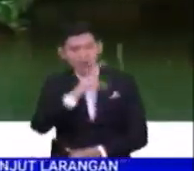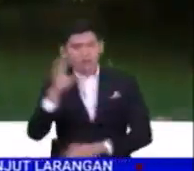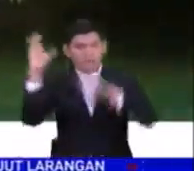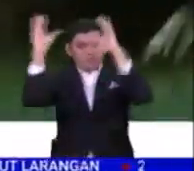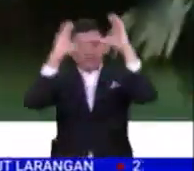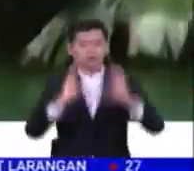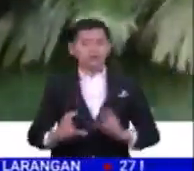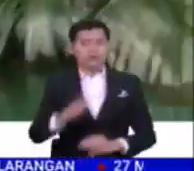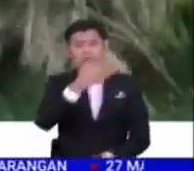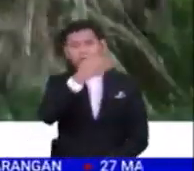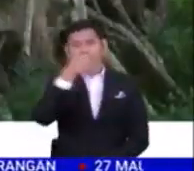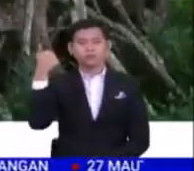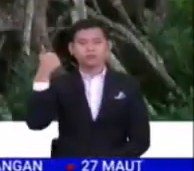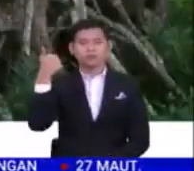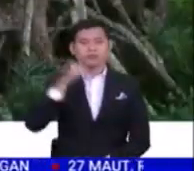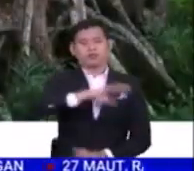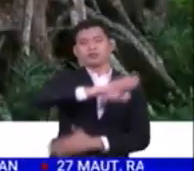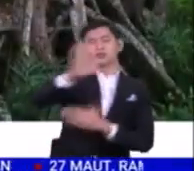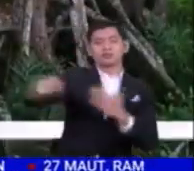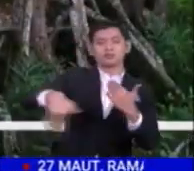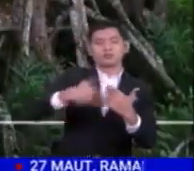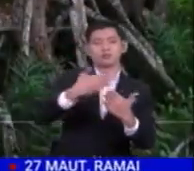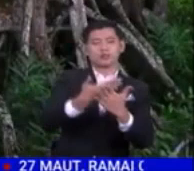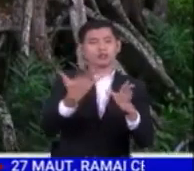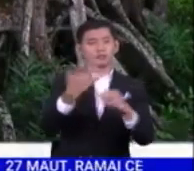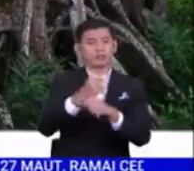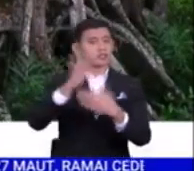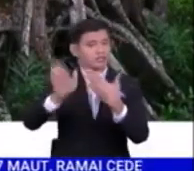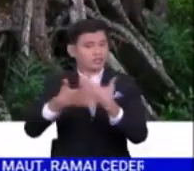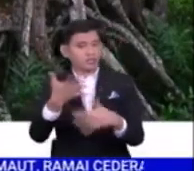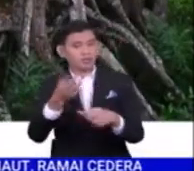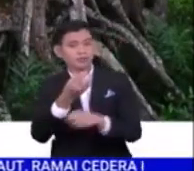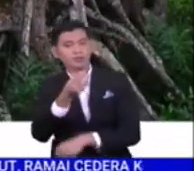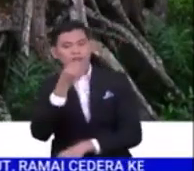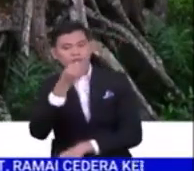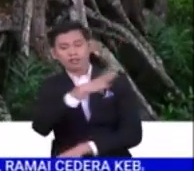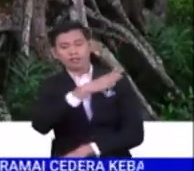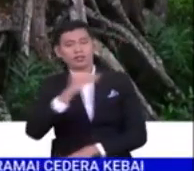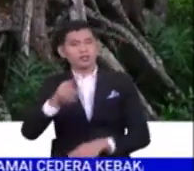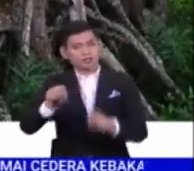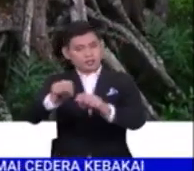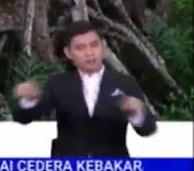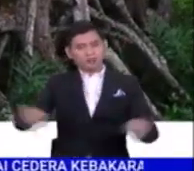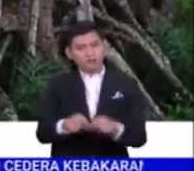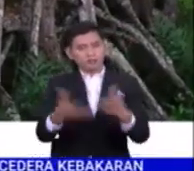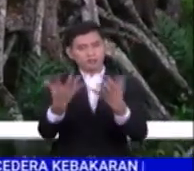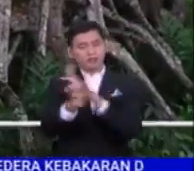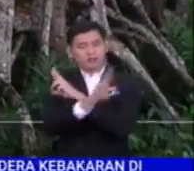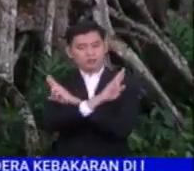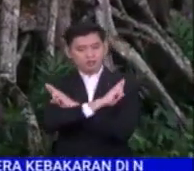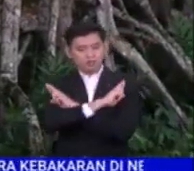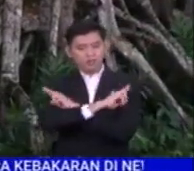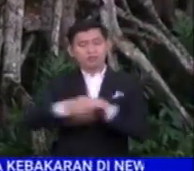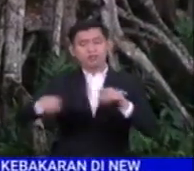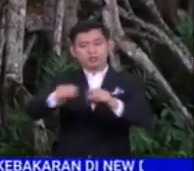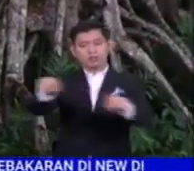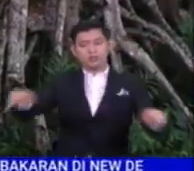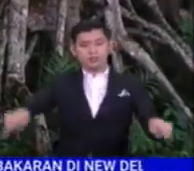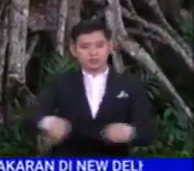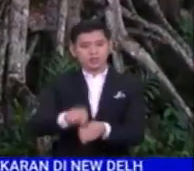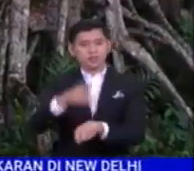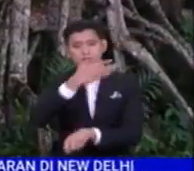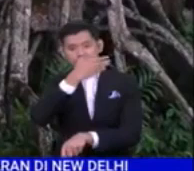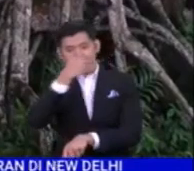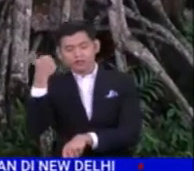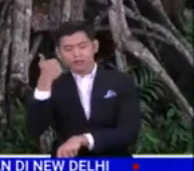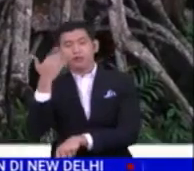yang lebih baik. Sumber-sumber makanan, lepas tu tempat nak nest. Right? So one of the best places here in Johor, one of